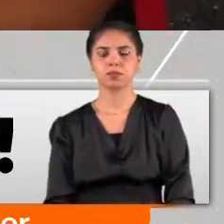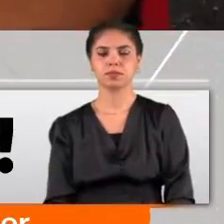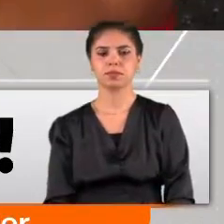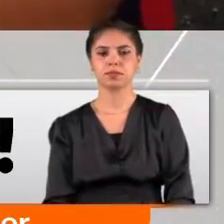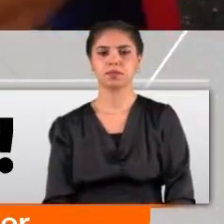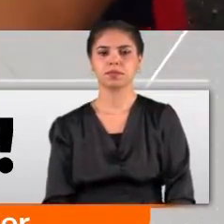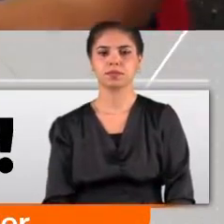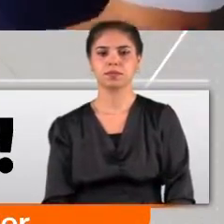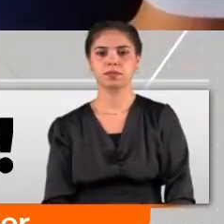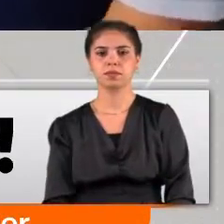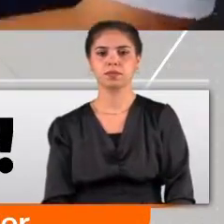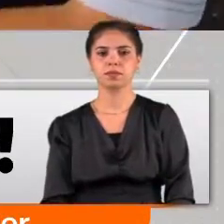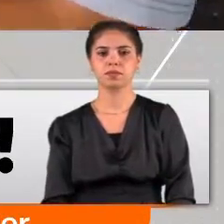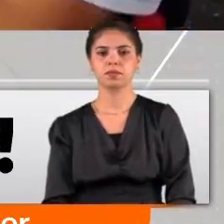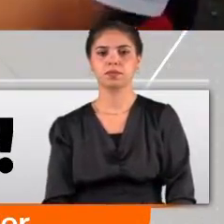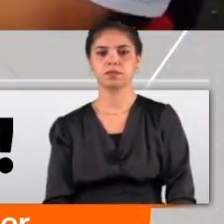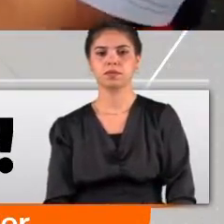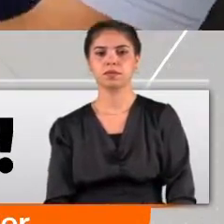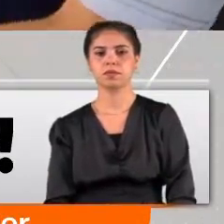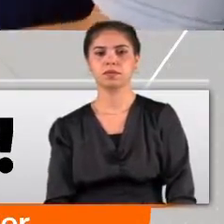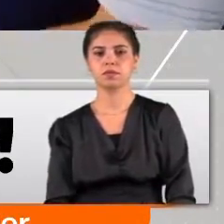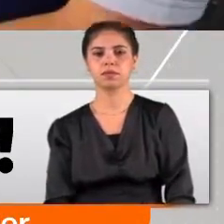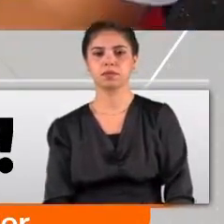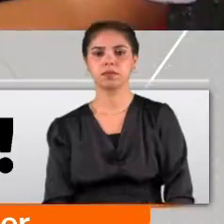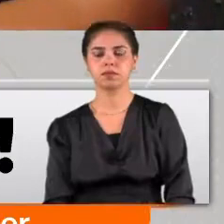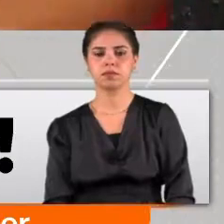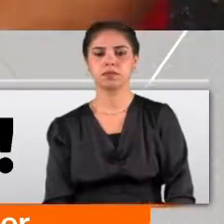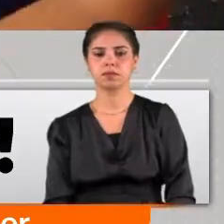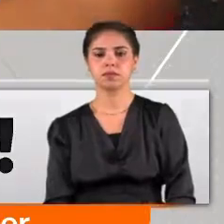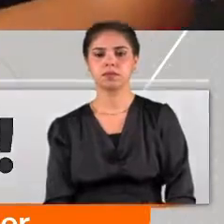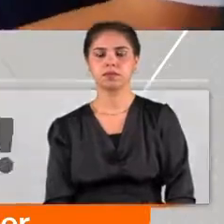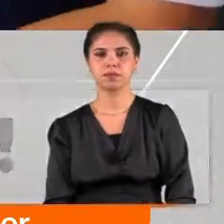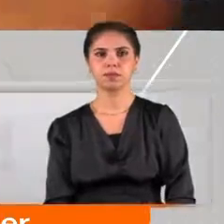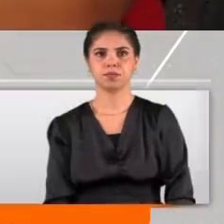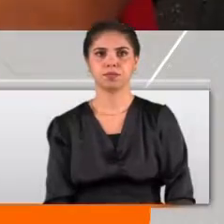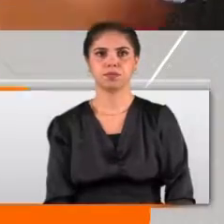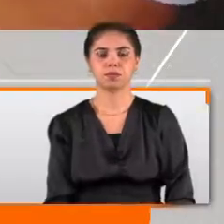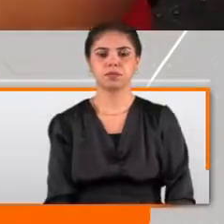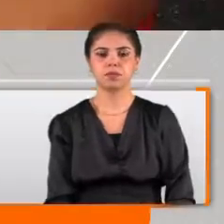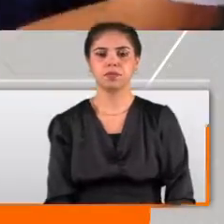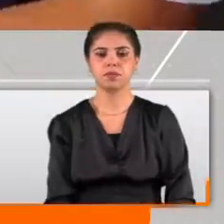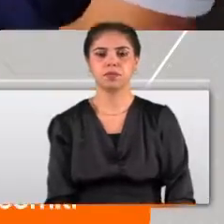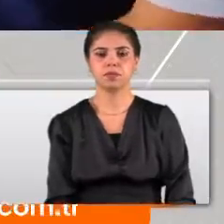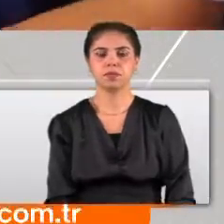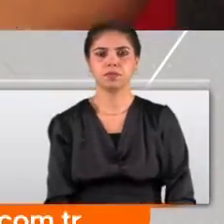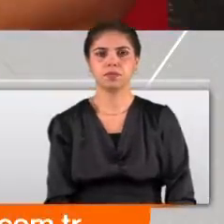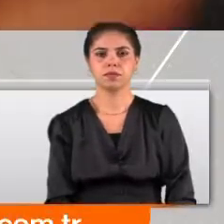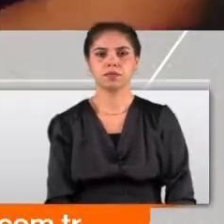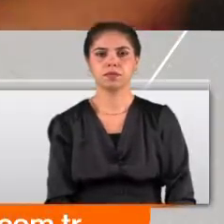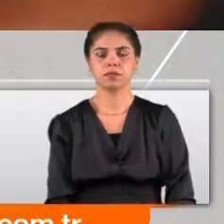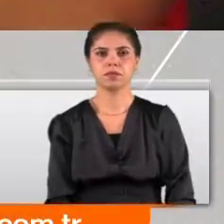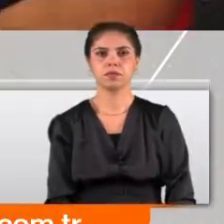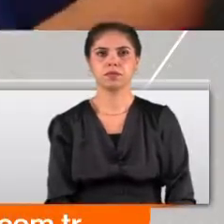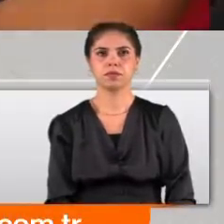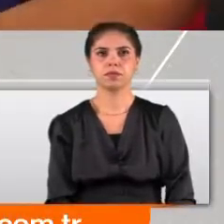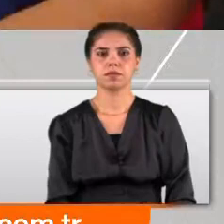Artan enerji gaz fiyatları konusunda durum çok kötü. Burada fiyatlar 2 değil 4 kat arttı. Yani %400 civarında artan